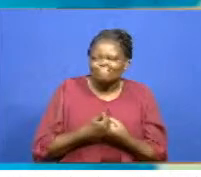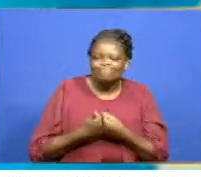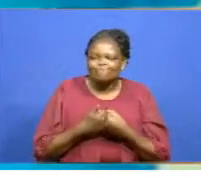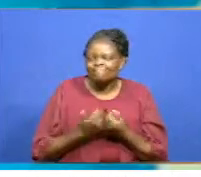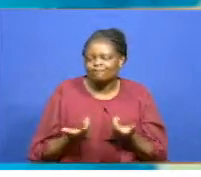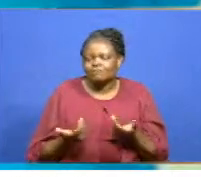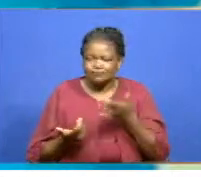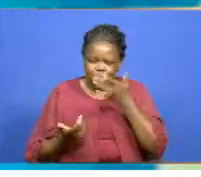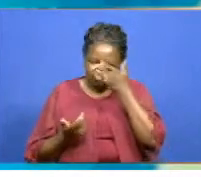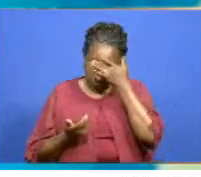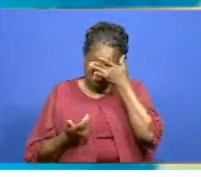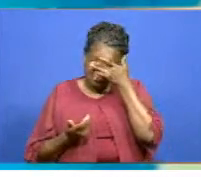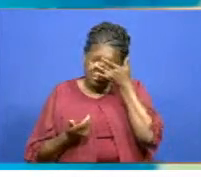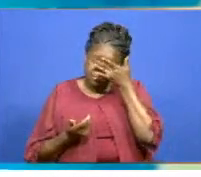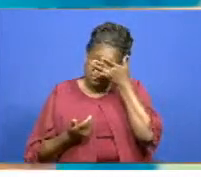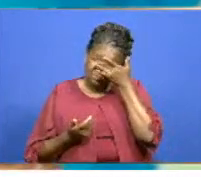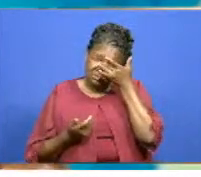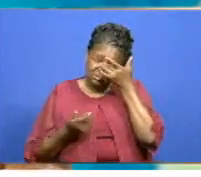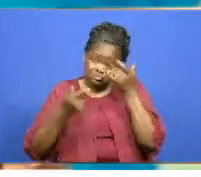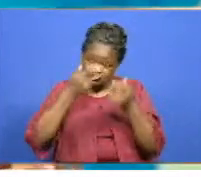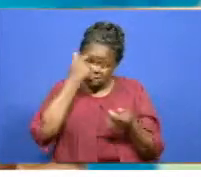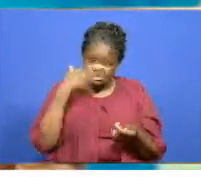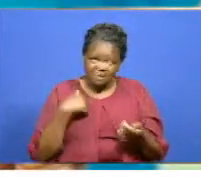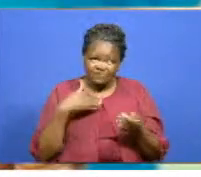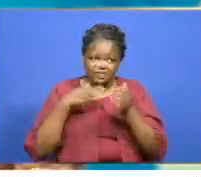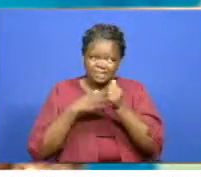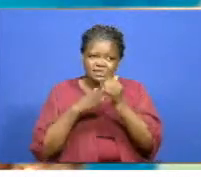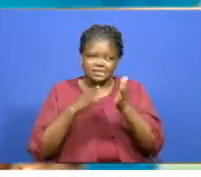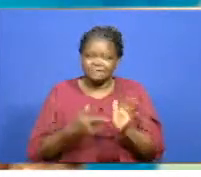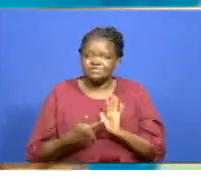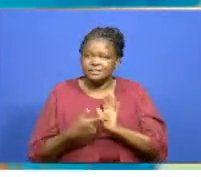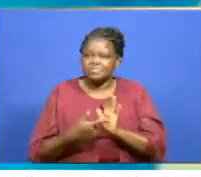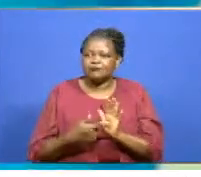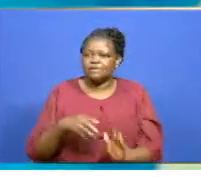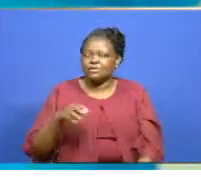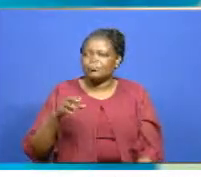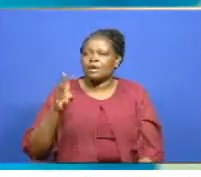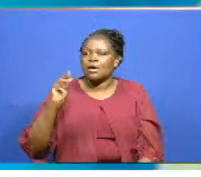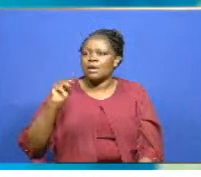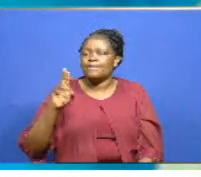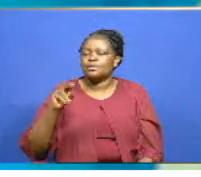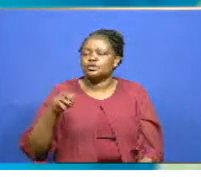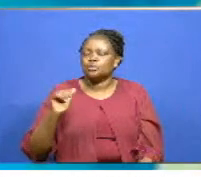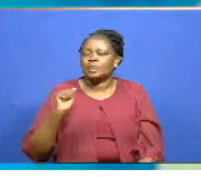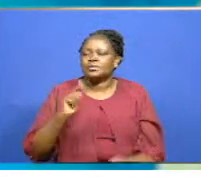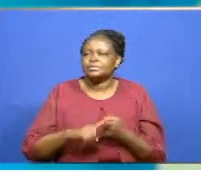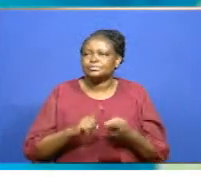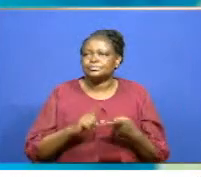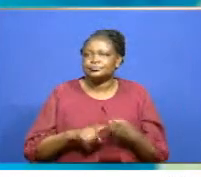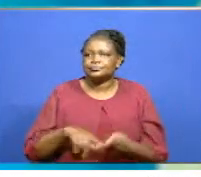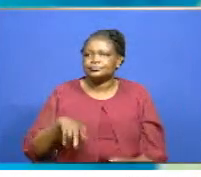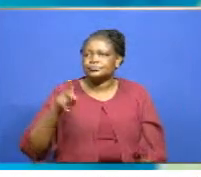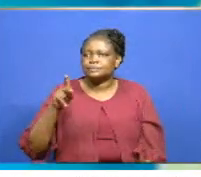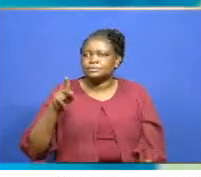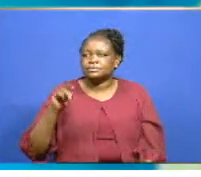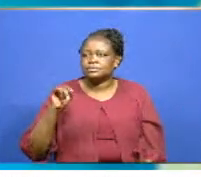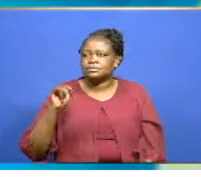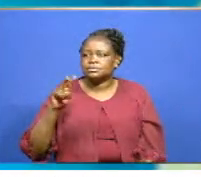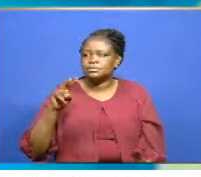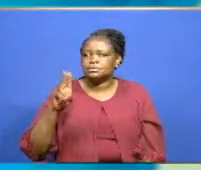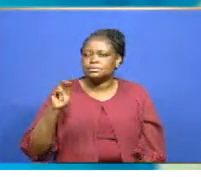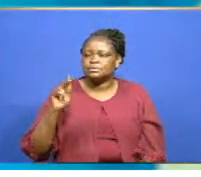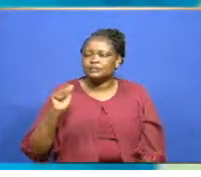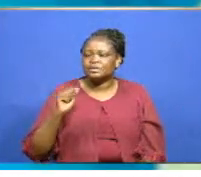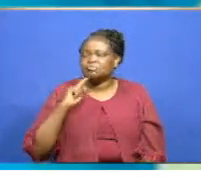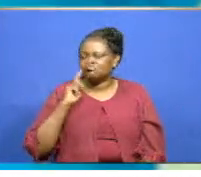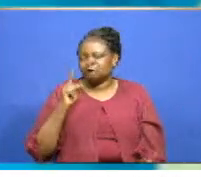kuwa na mushkil, kwa sababu kuna viongozi kama Alfred Mutua wanaibuka, viongozi kama Profesa Kivuta Kibwana pia wanainuka,